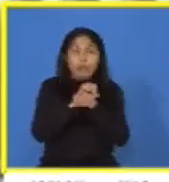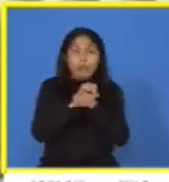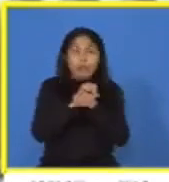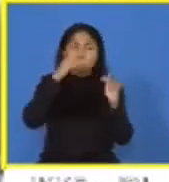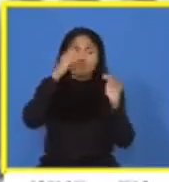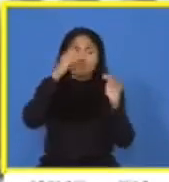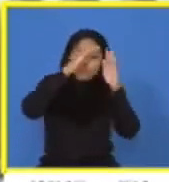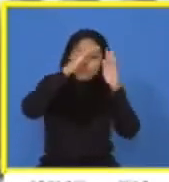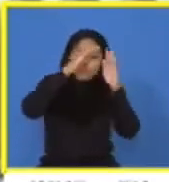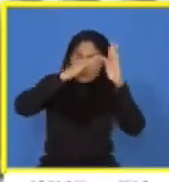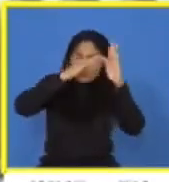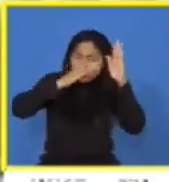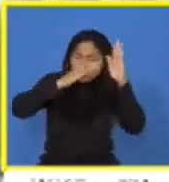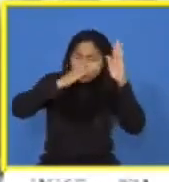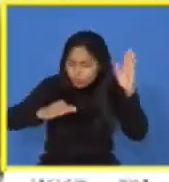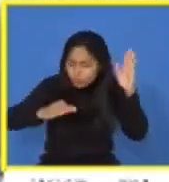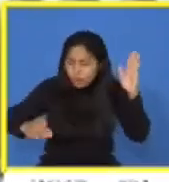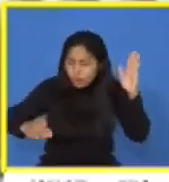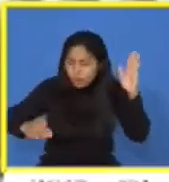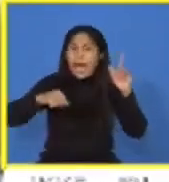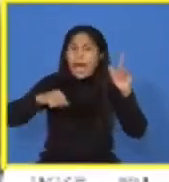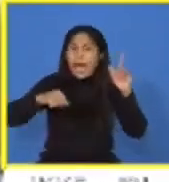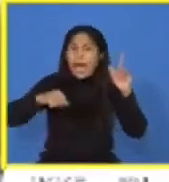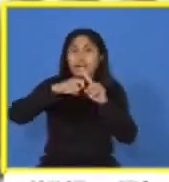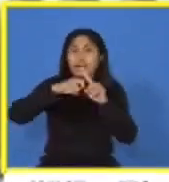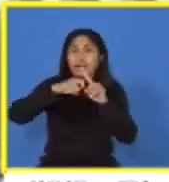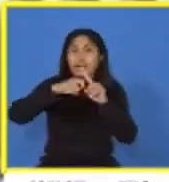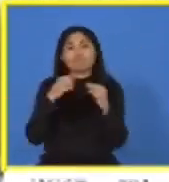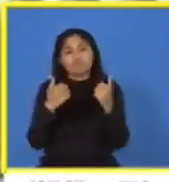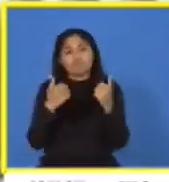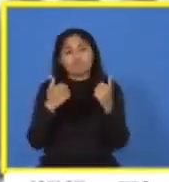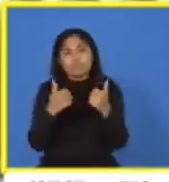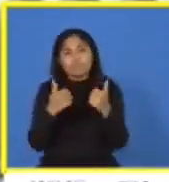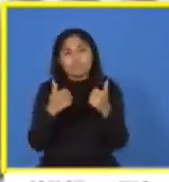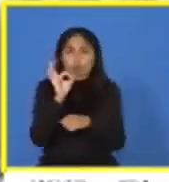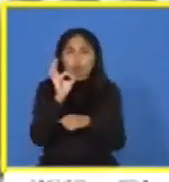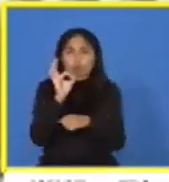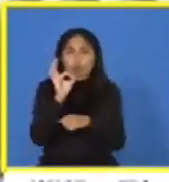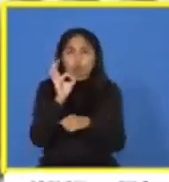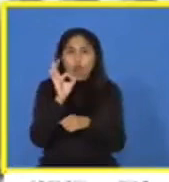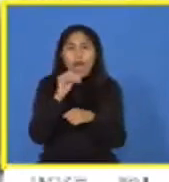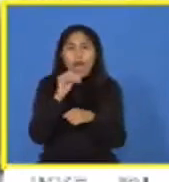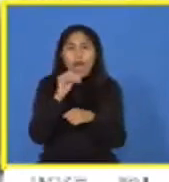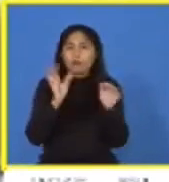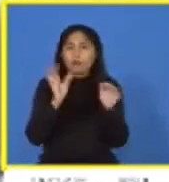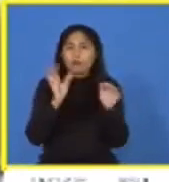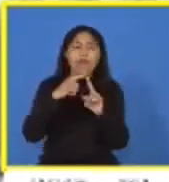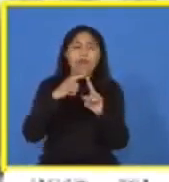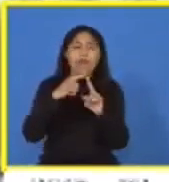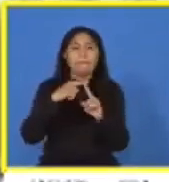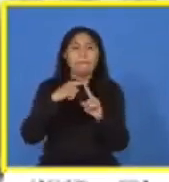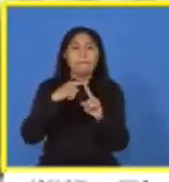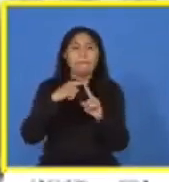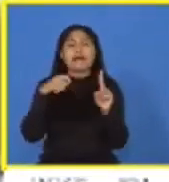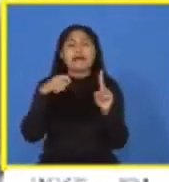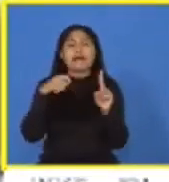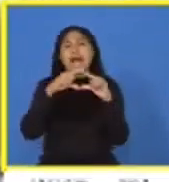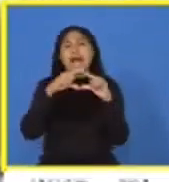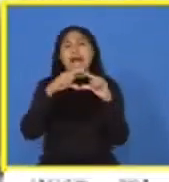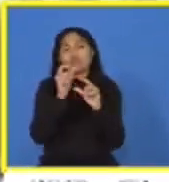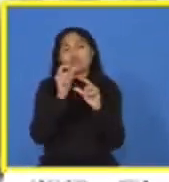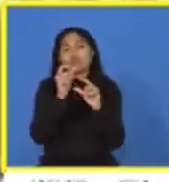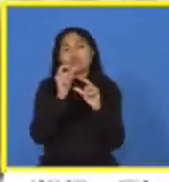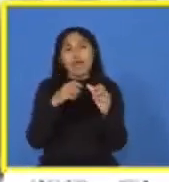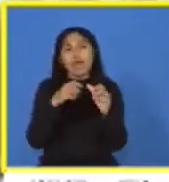hari itu kasusnya itu bisa nol atau tidak ada penambahan kasus. Kita berharap